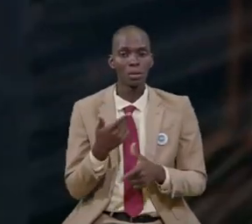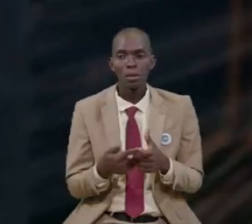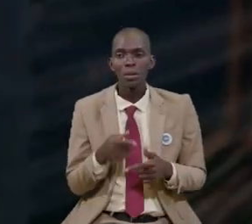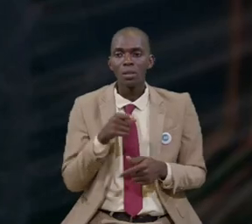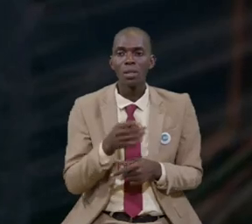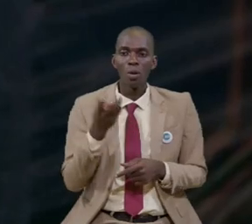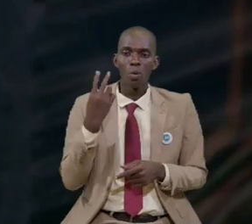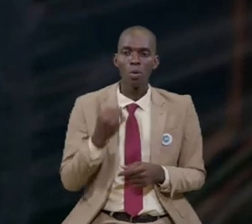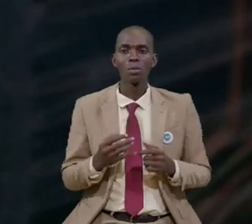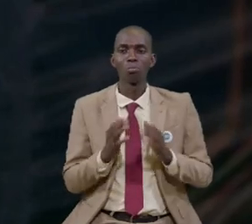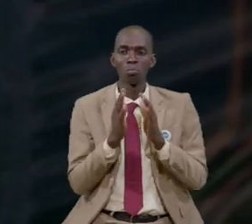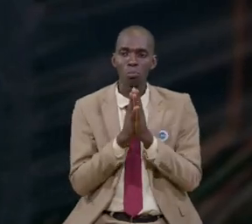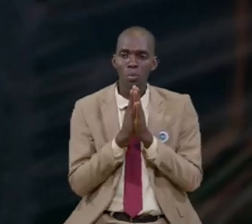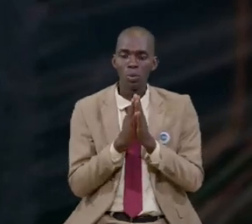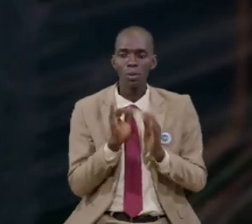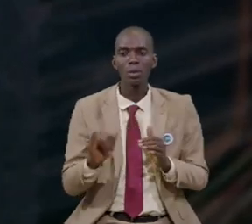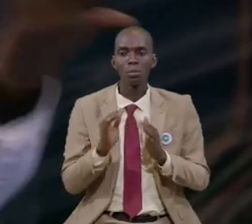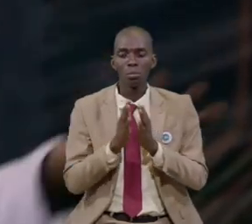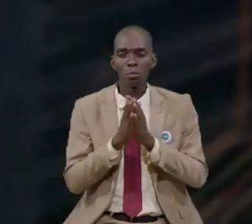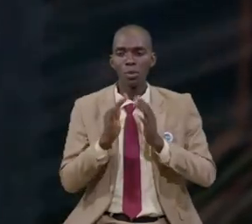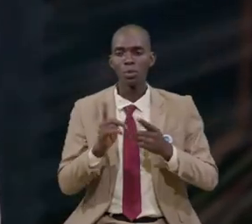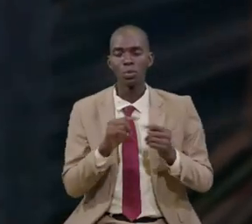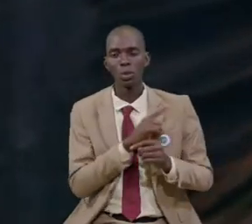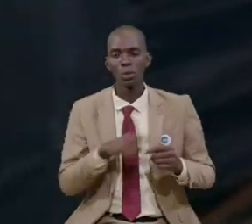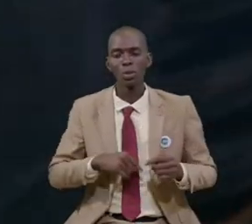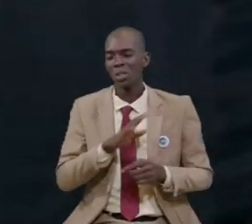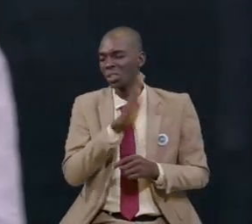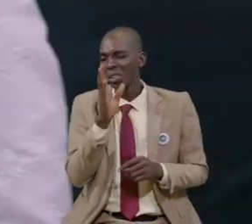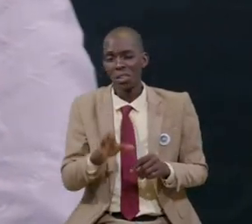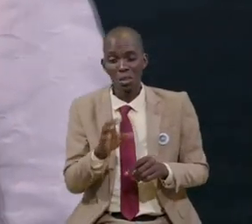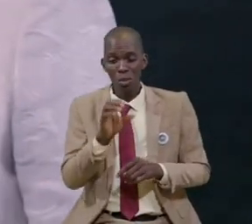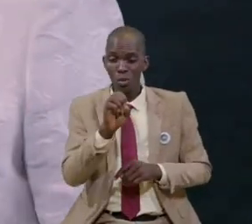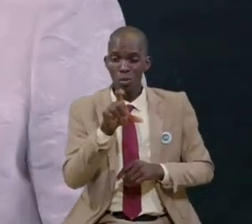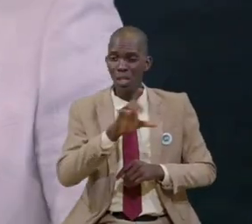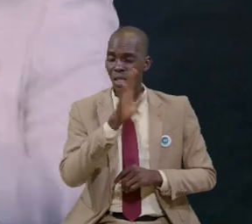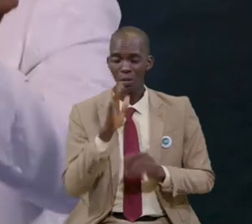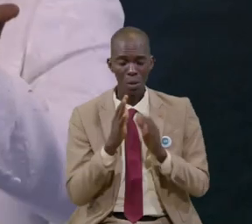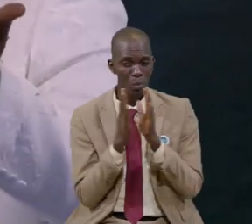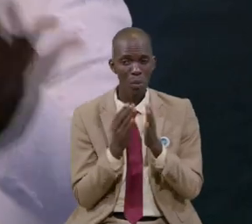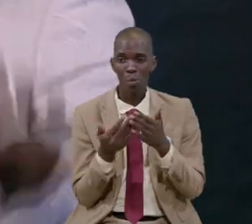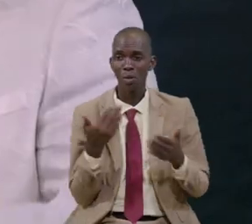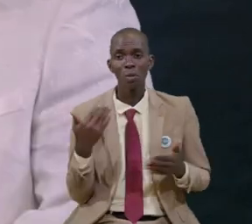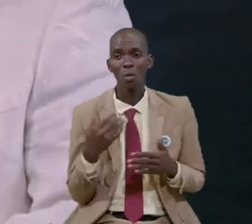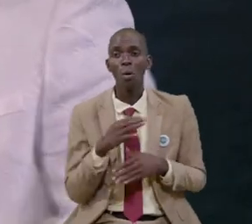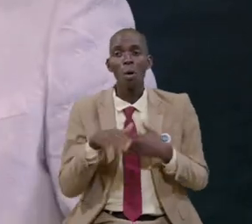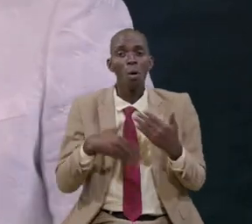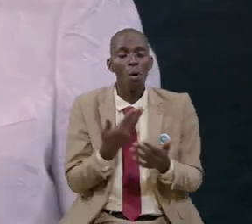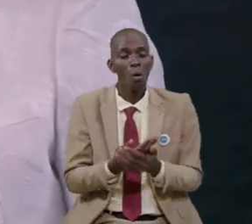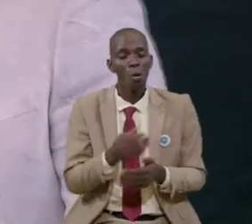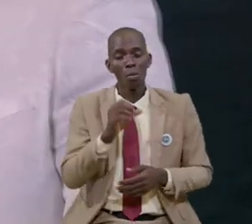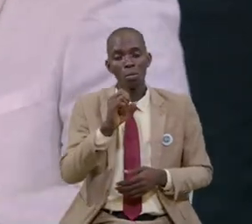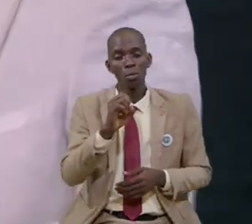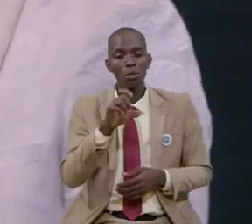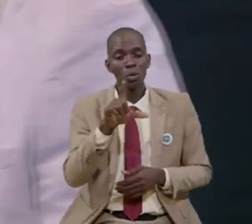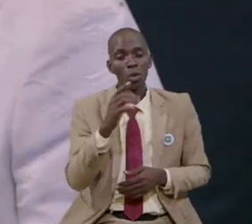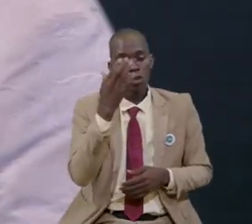Il priait le Seigneur, alors il n'avait pas fait selon le départ. Tout ce qu'il faisait, c'est la loi cérémoniale. Tout ce qu'il